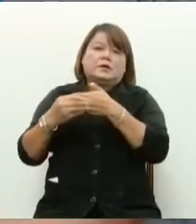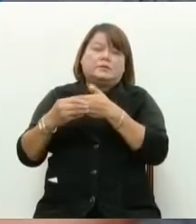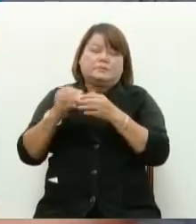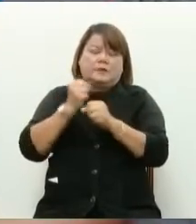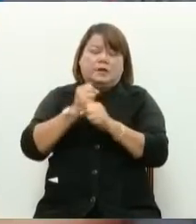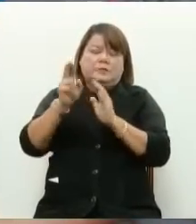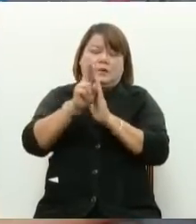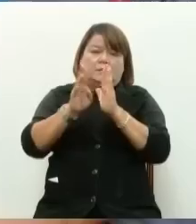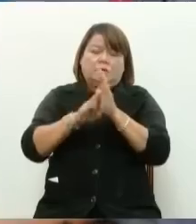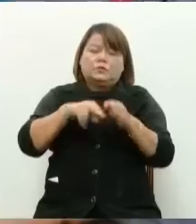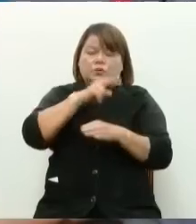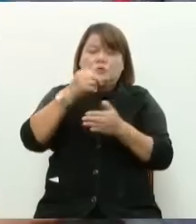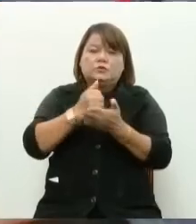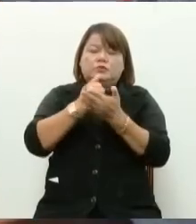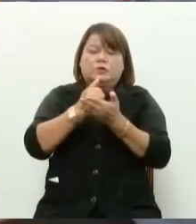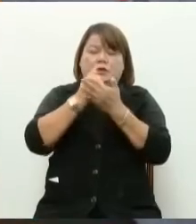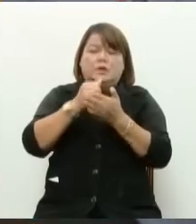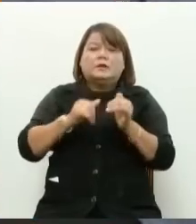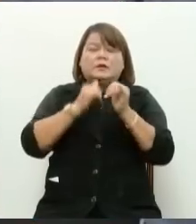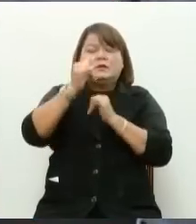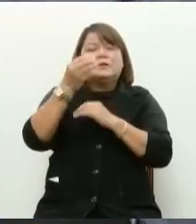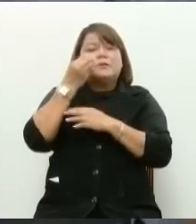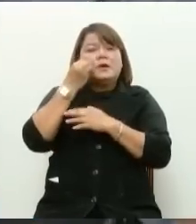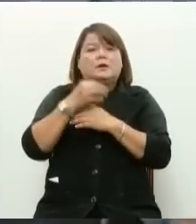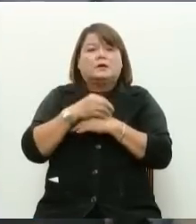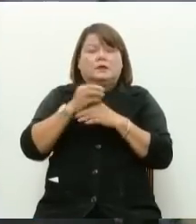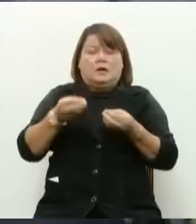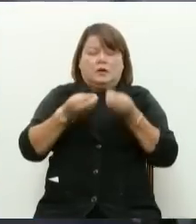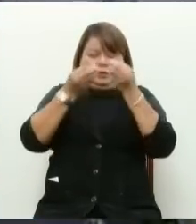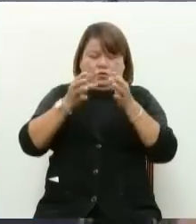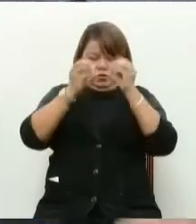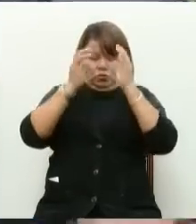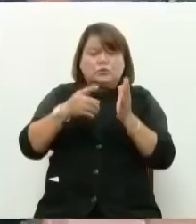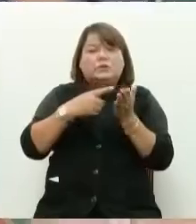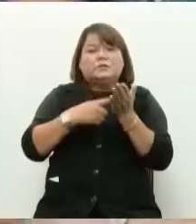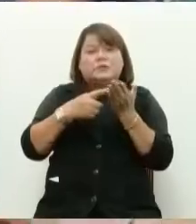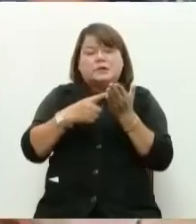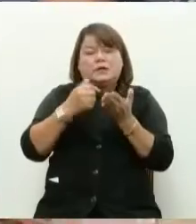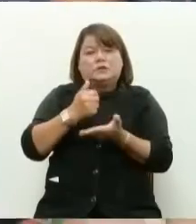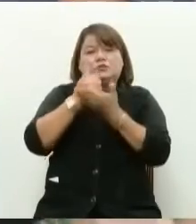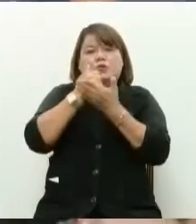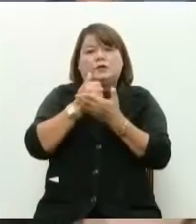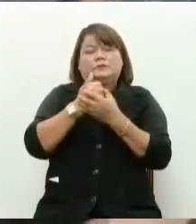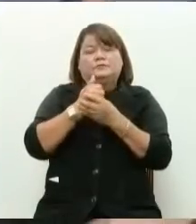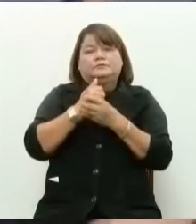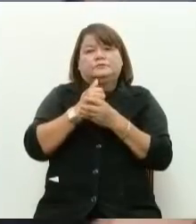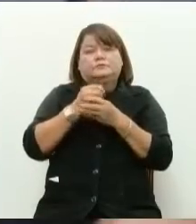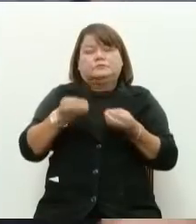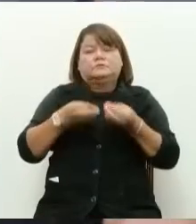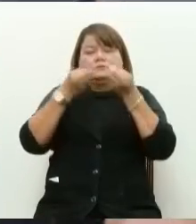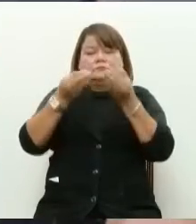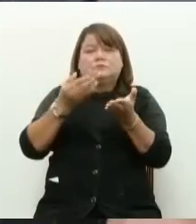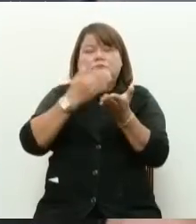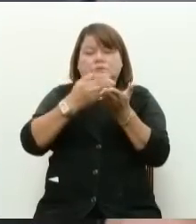ามระบบดูแลช่วยเหลือนักเรียนโดยการเยี่ยมบ้านนักเรียนนะครับก็คือให้ครูที่ปรึกษา ช่วยดำเนินการให้คำปรึกษา